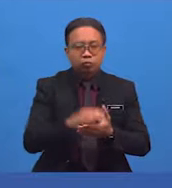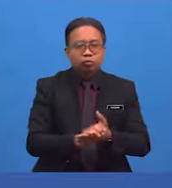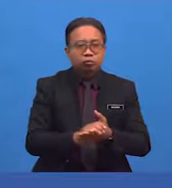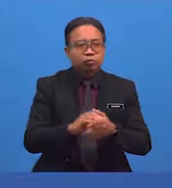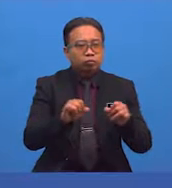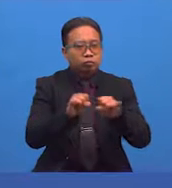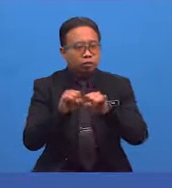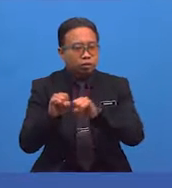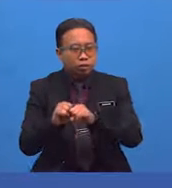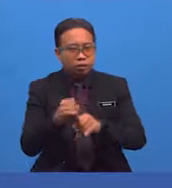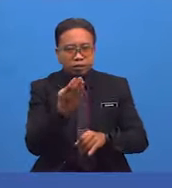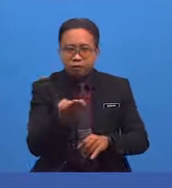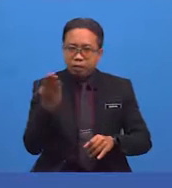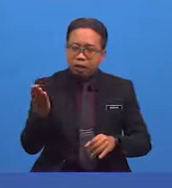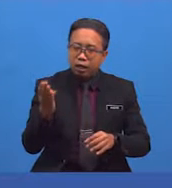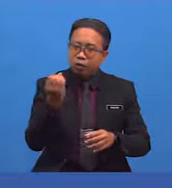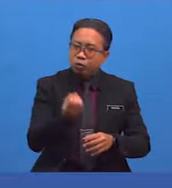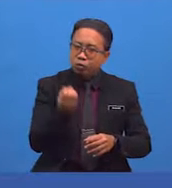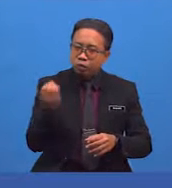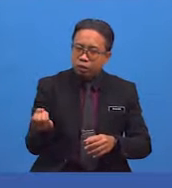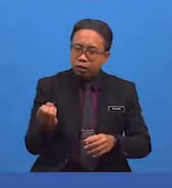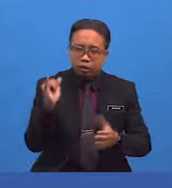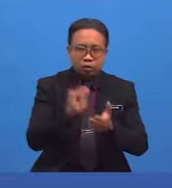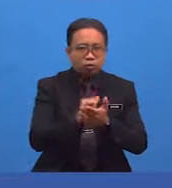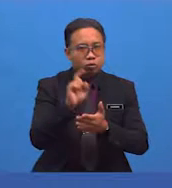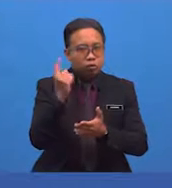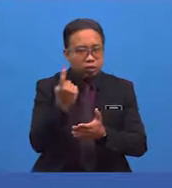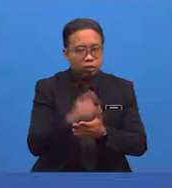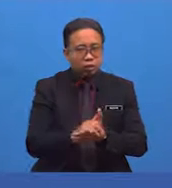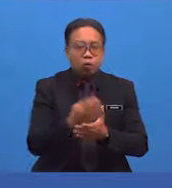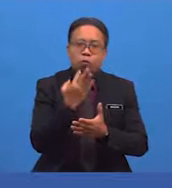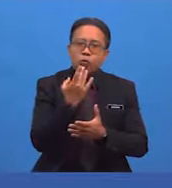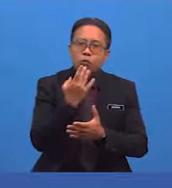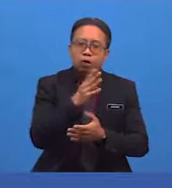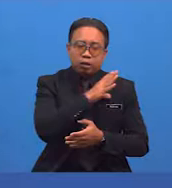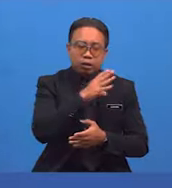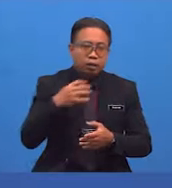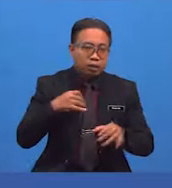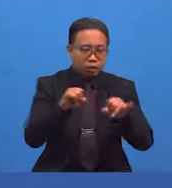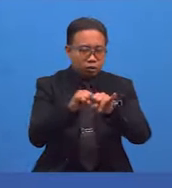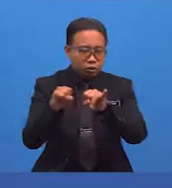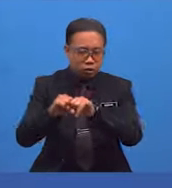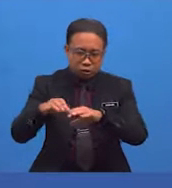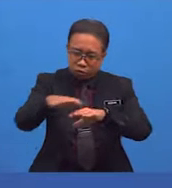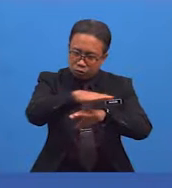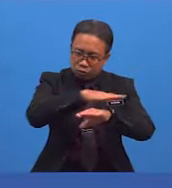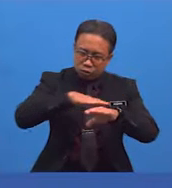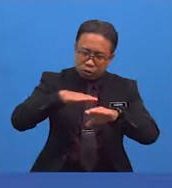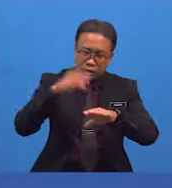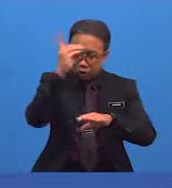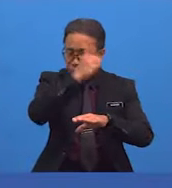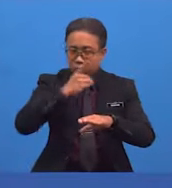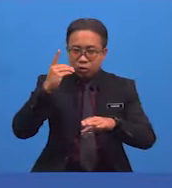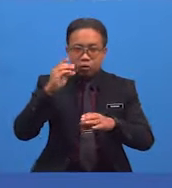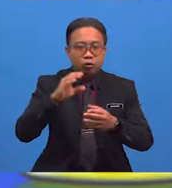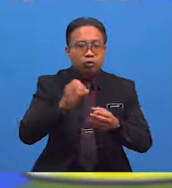bergantung kepada jenis bahan objek tersebut, tetapi juga warna dan jenis permukaan objek